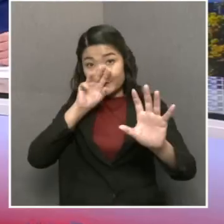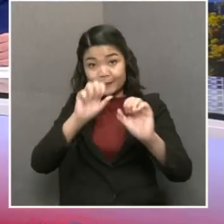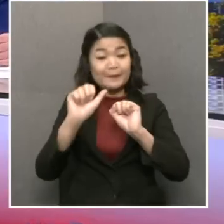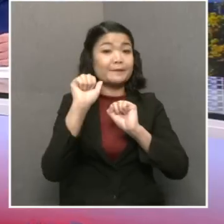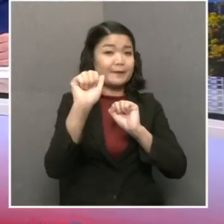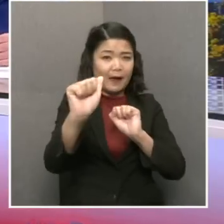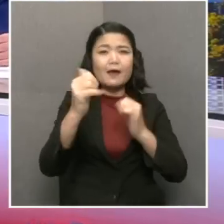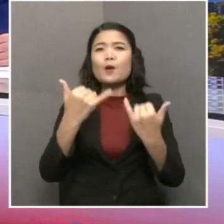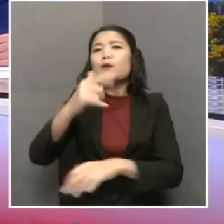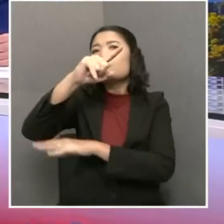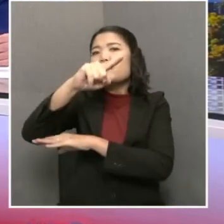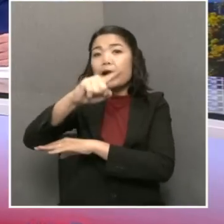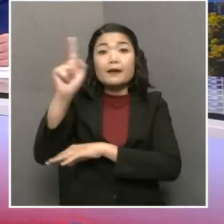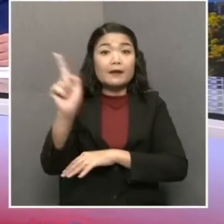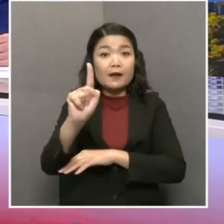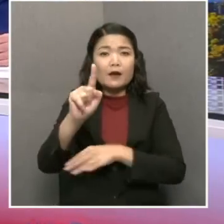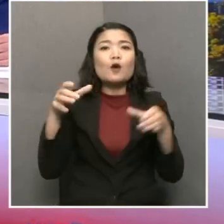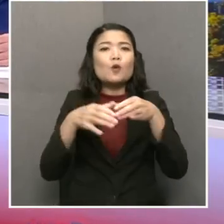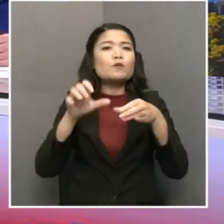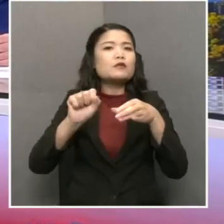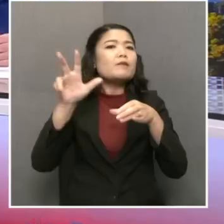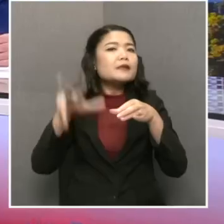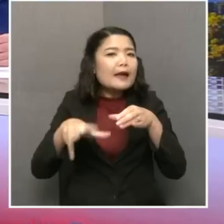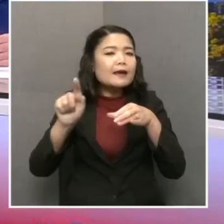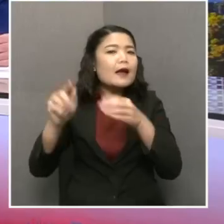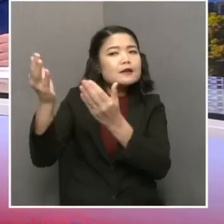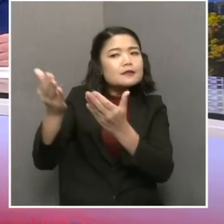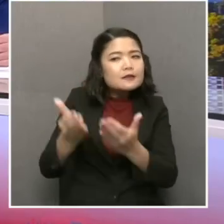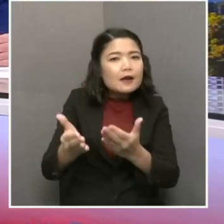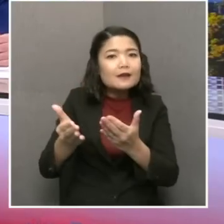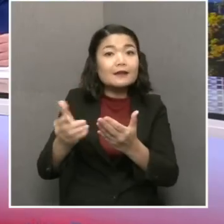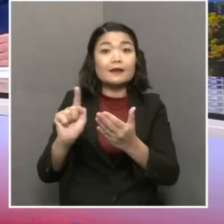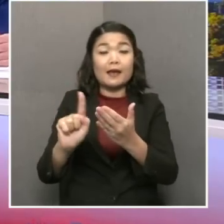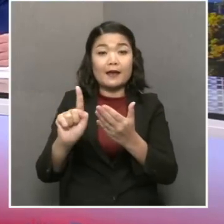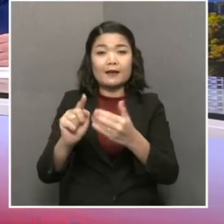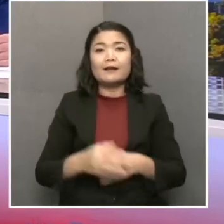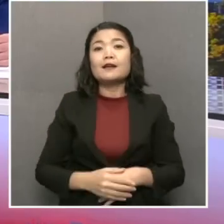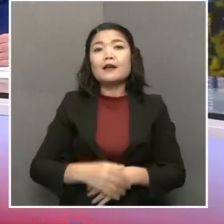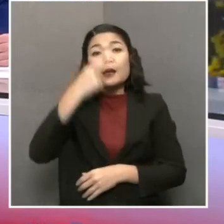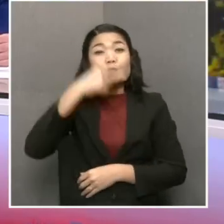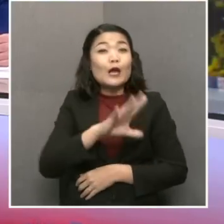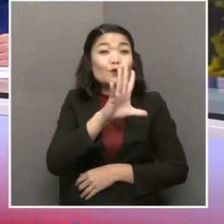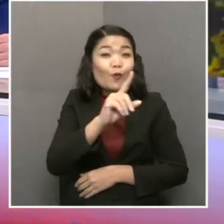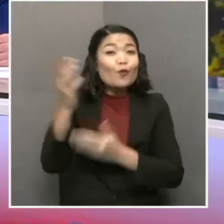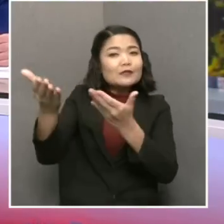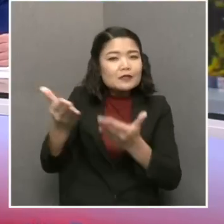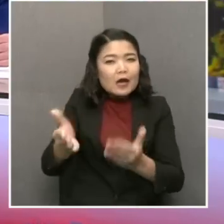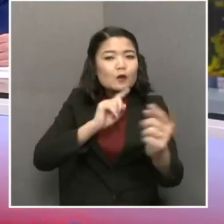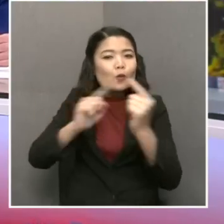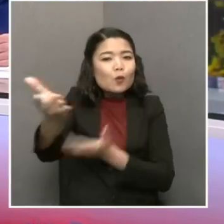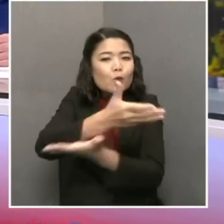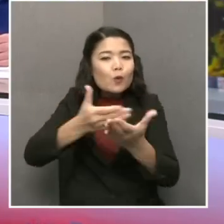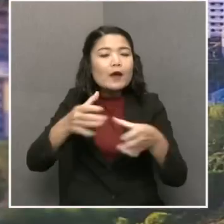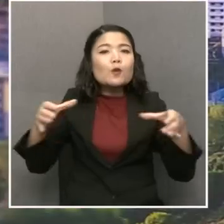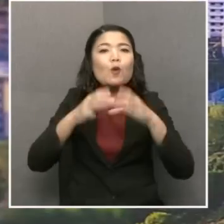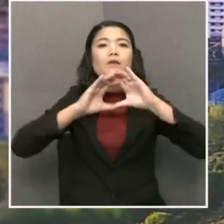จับตาช่วงบ่ายวันนี้นะคะที่พรรคเพื่อไทยค่ะได้เทียบเชิญพรรคชาติไทยพัฒนานะคะในการพูดคุยหารือการจัดตั้งรัฐบาลนะ